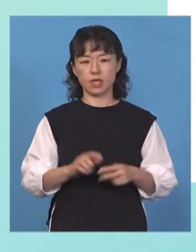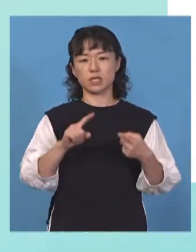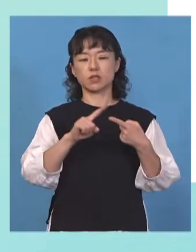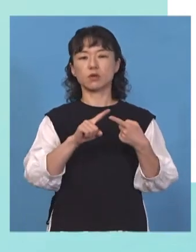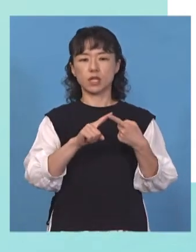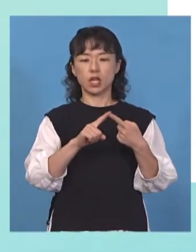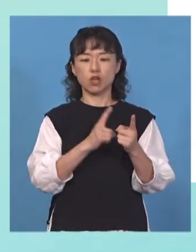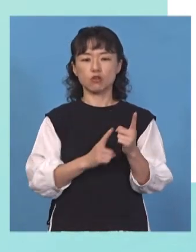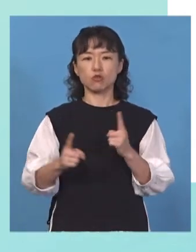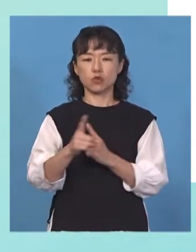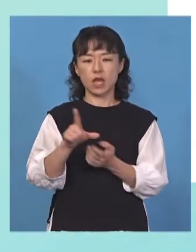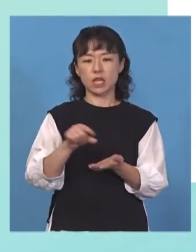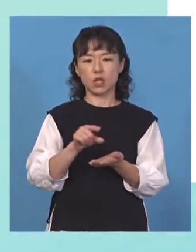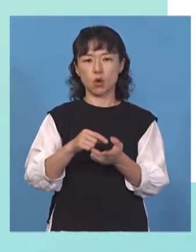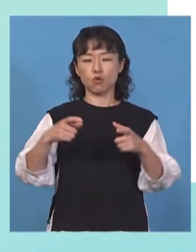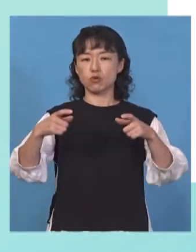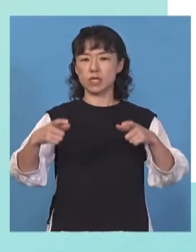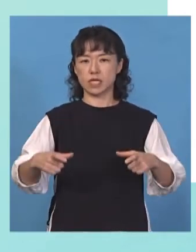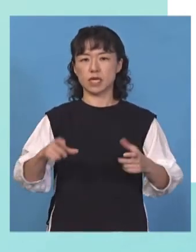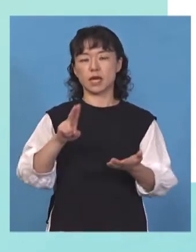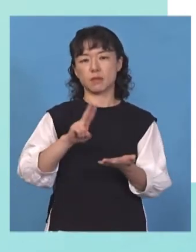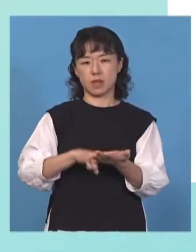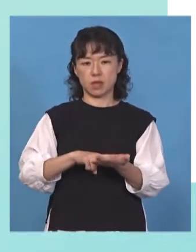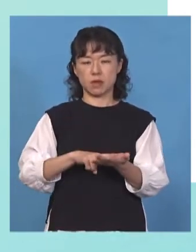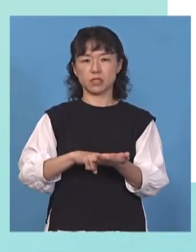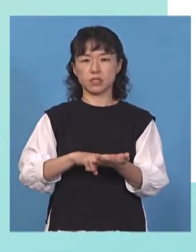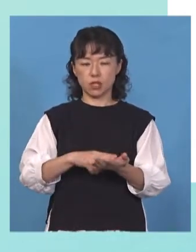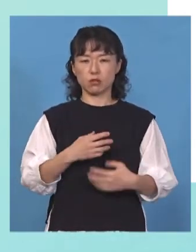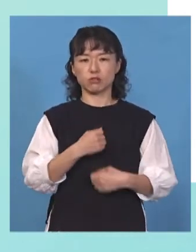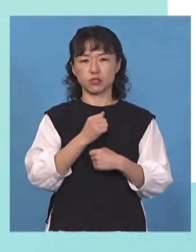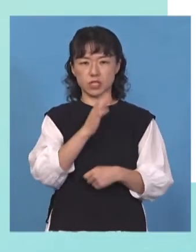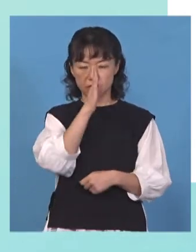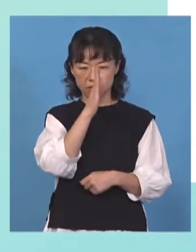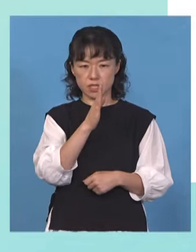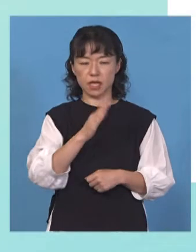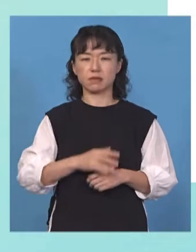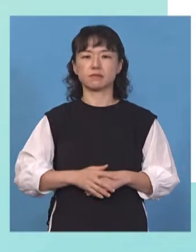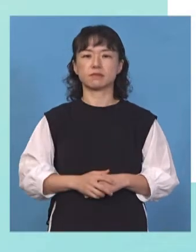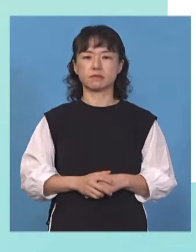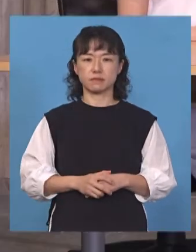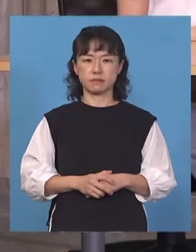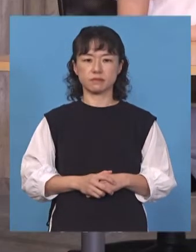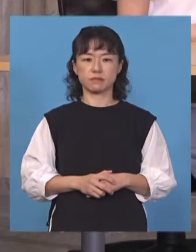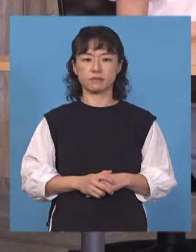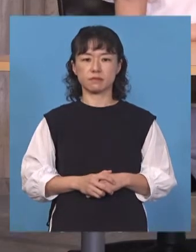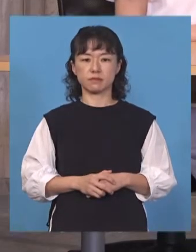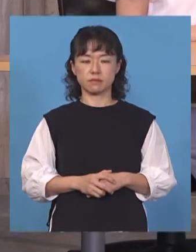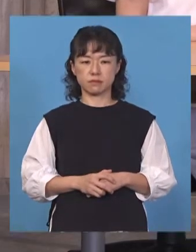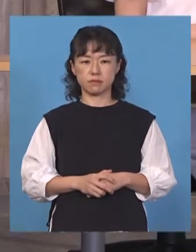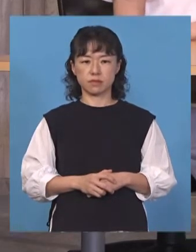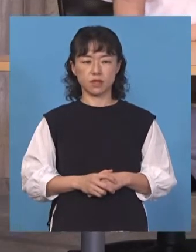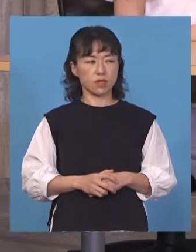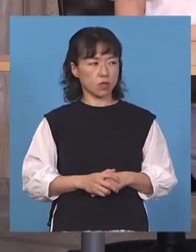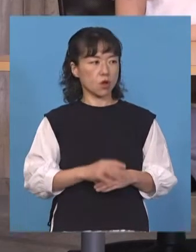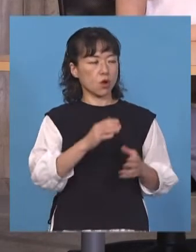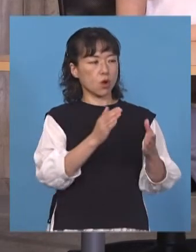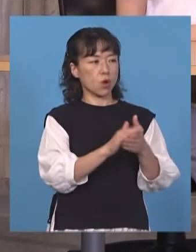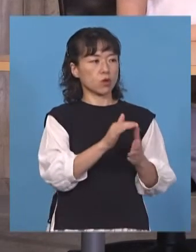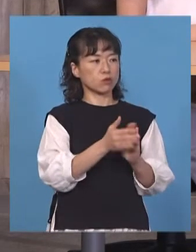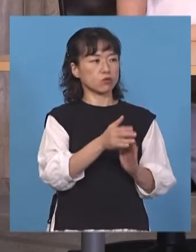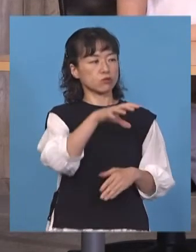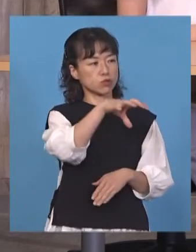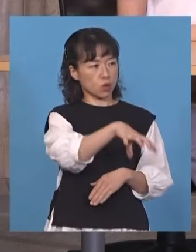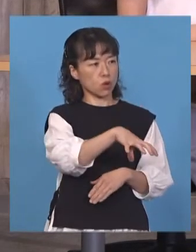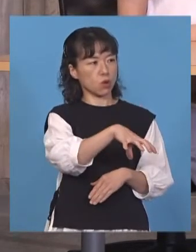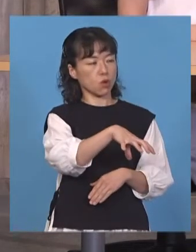には優先利用区域が定められていますので、詳しくは幼児課に問い合わせてください。 はい。では続いて、保育所や認